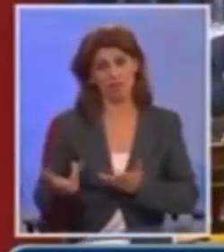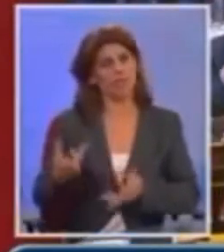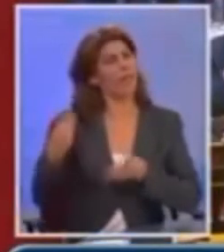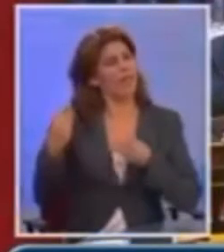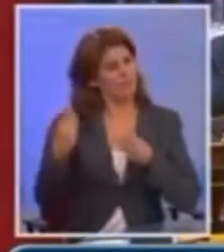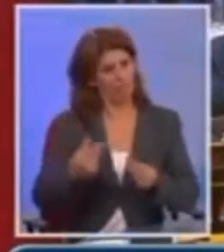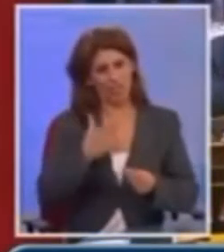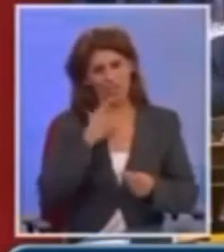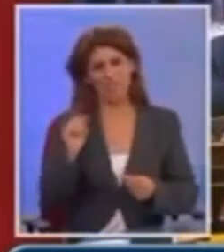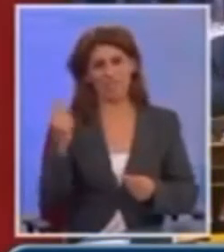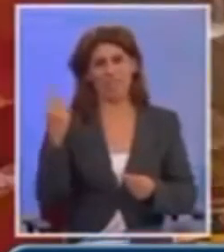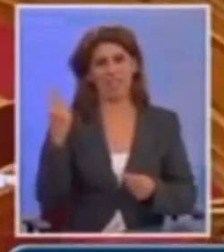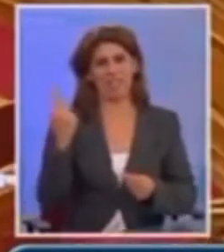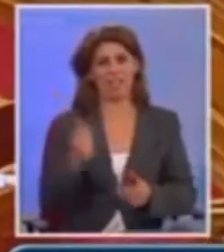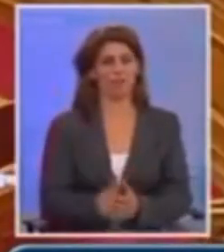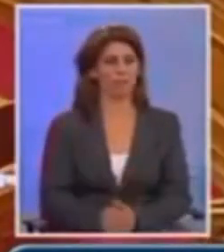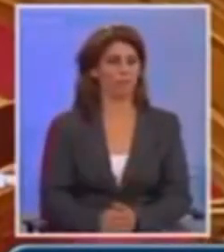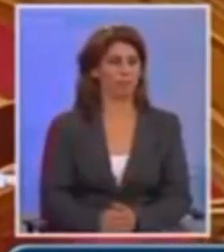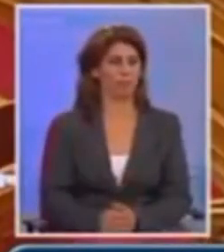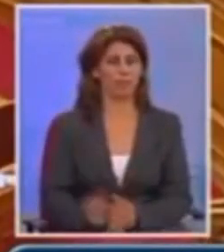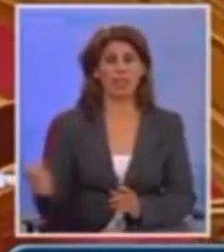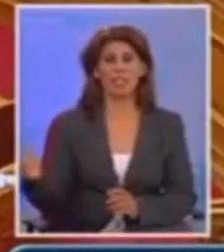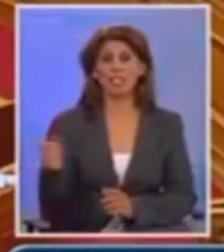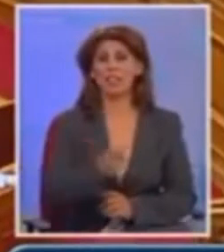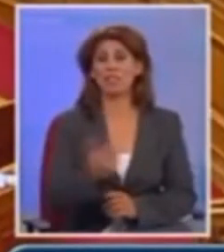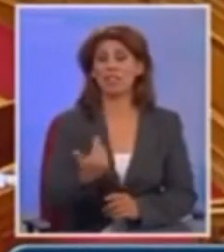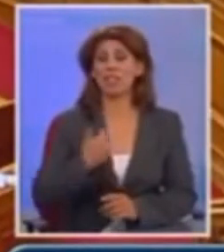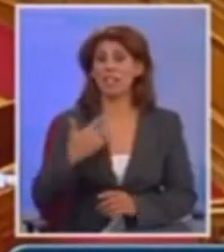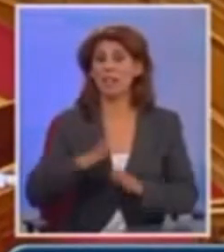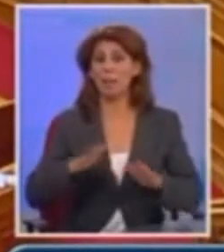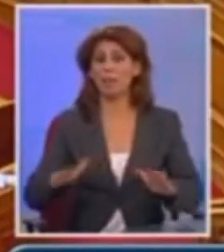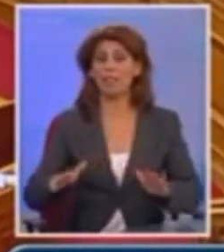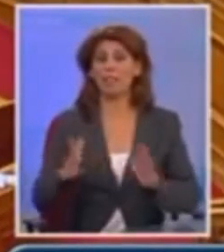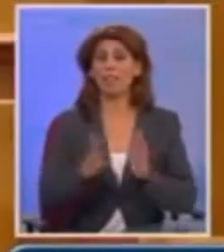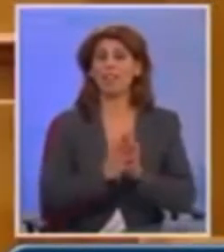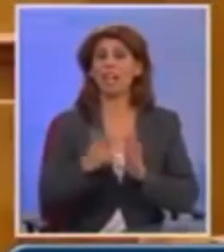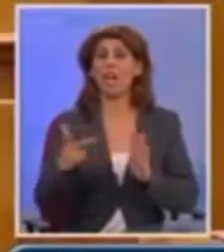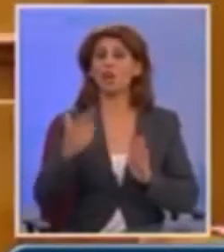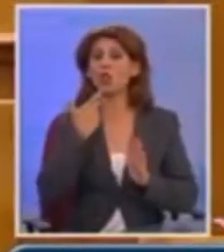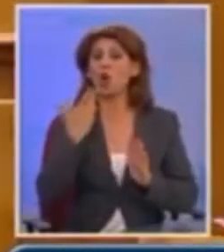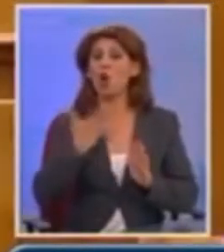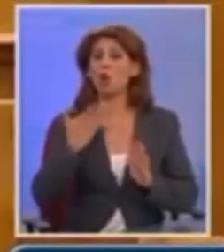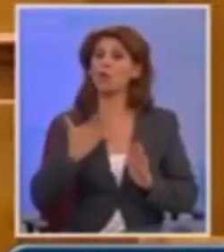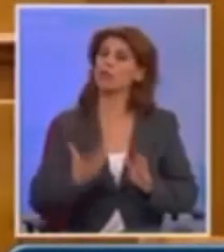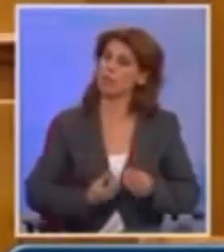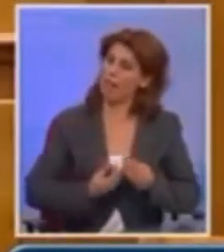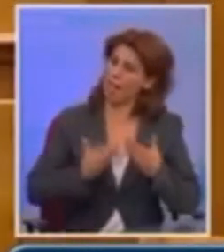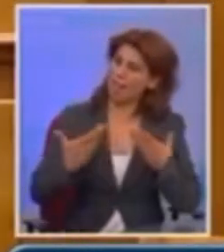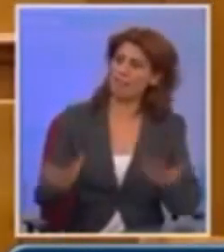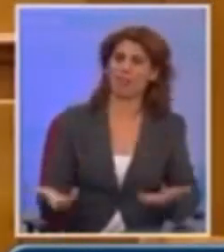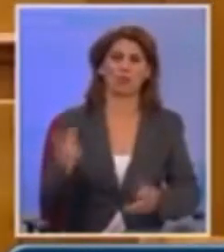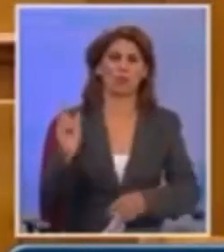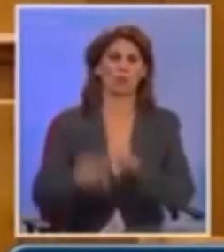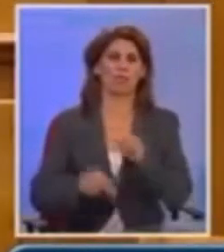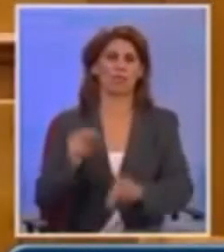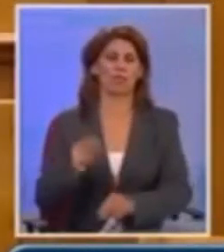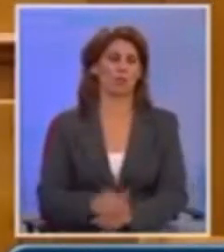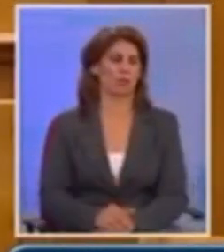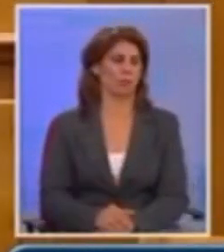δοθεί ευκαιρία σε αυτά τα νέα παιδιά, τα 18άρικα, να εκφραστούν.